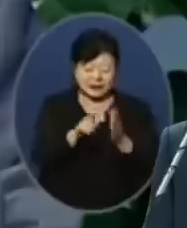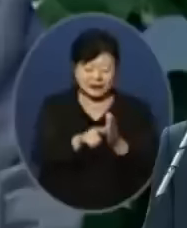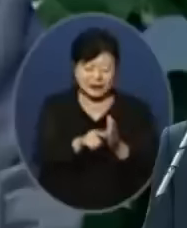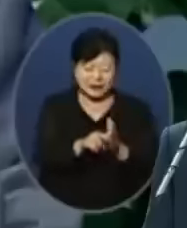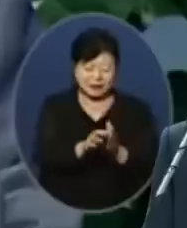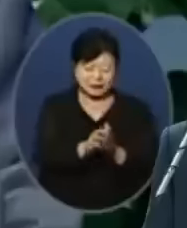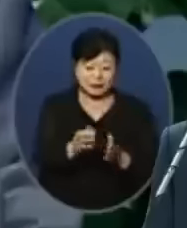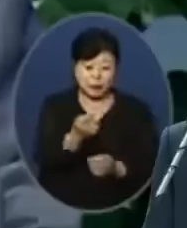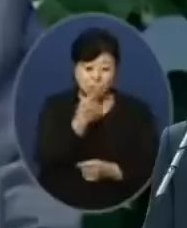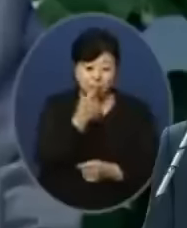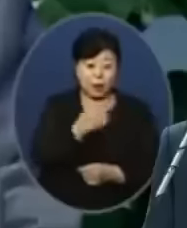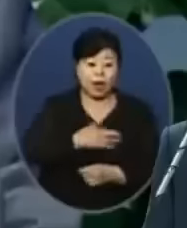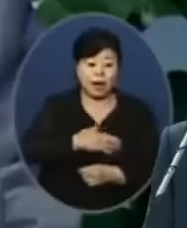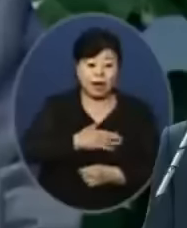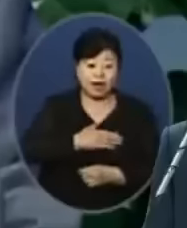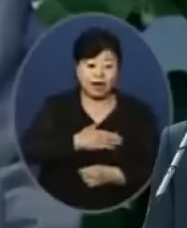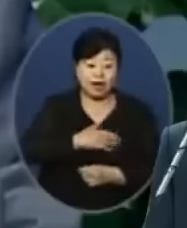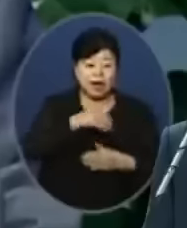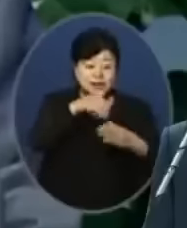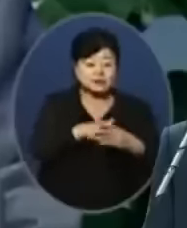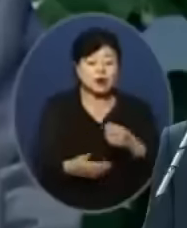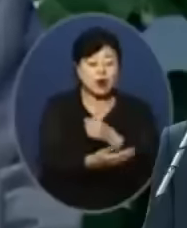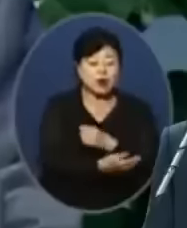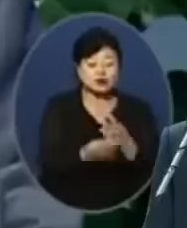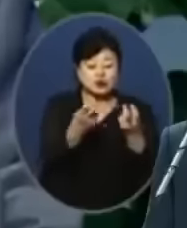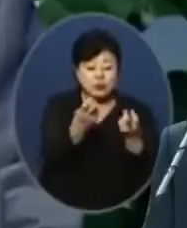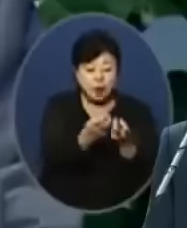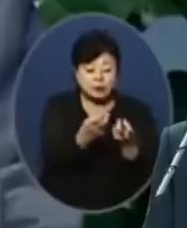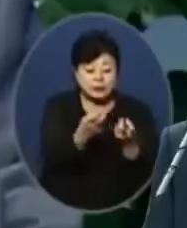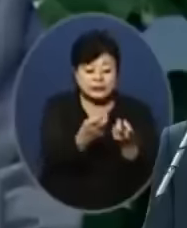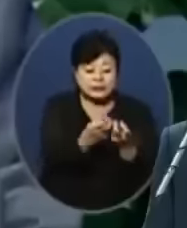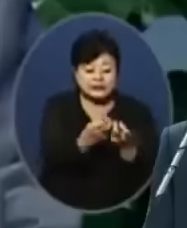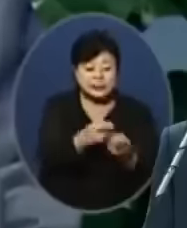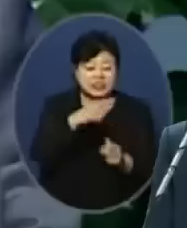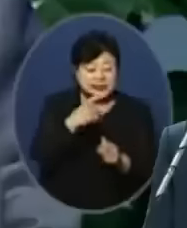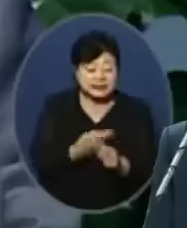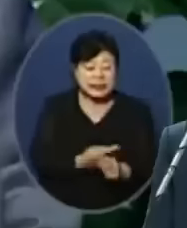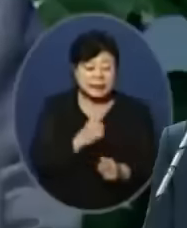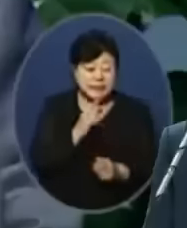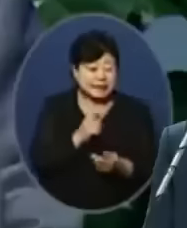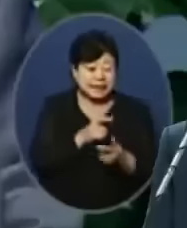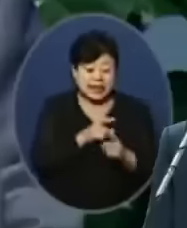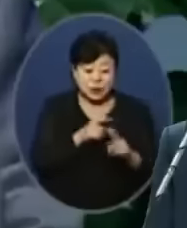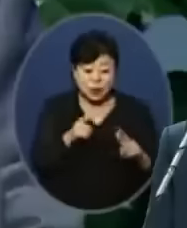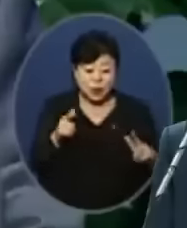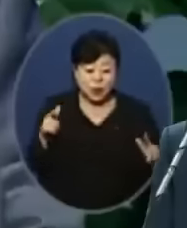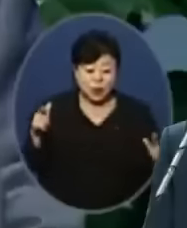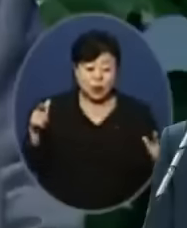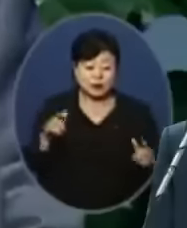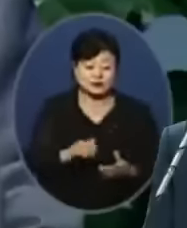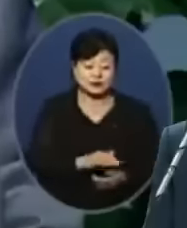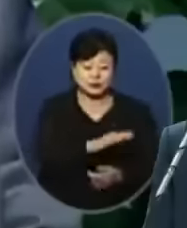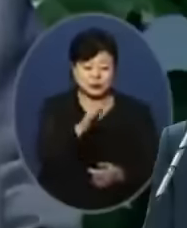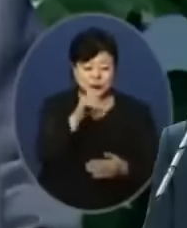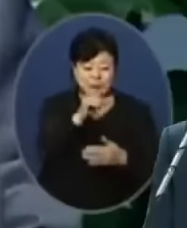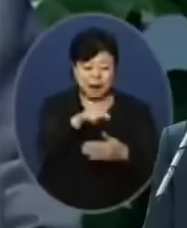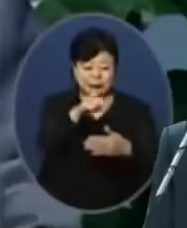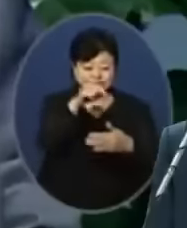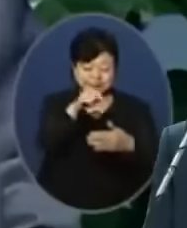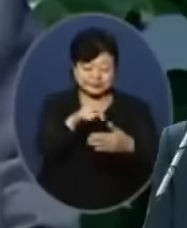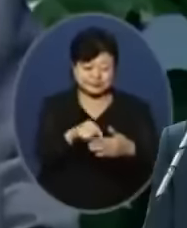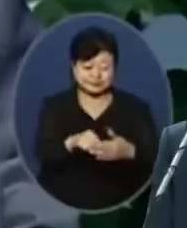들어오고 있습니다. 이 심고 거두는 법칙은 자연에서만 일어나는 것이 아니라 우리